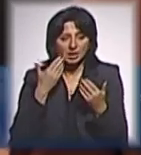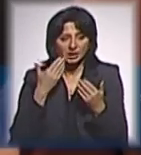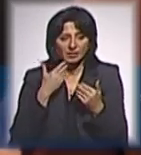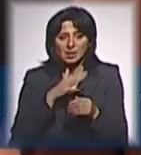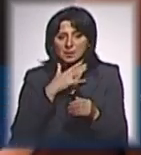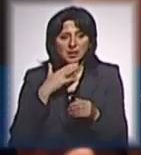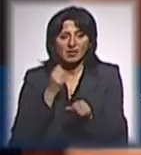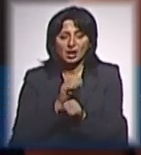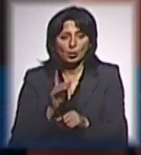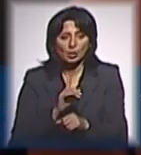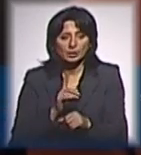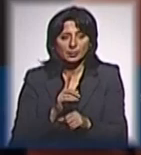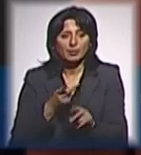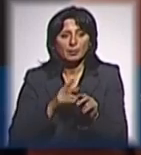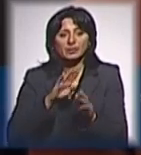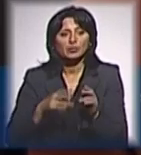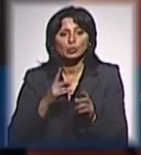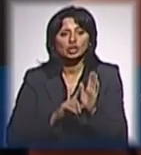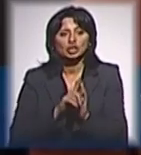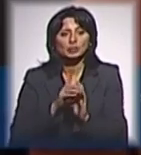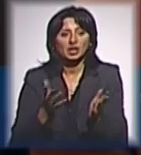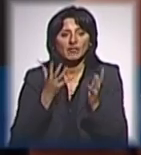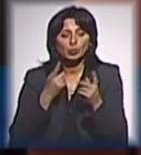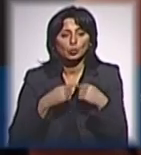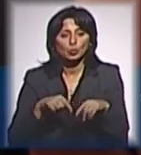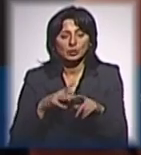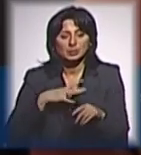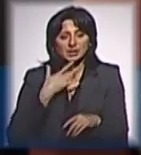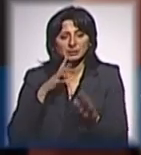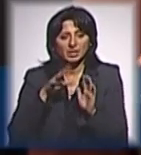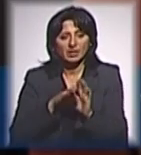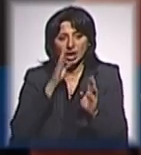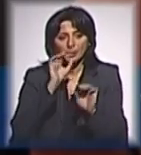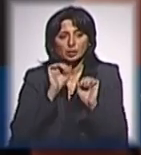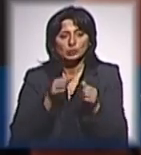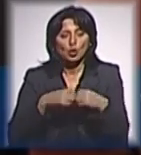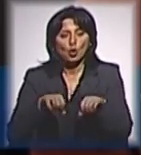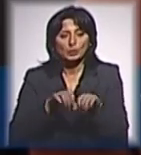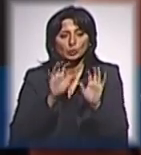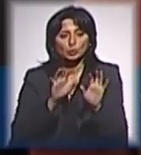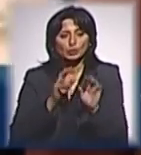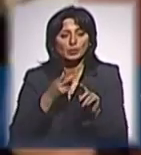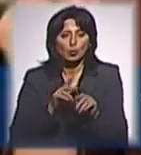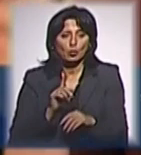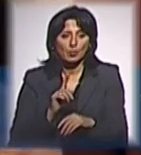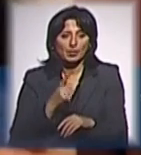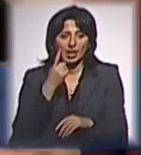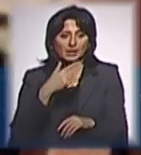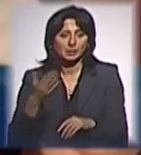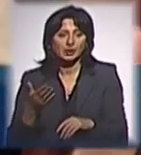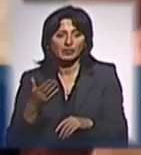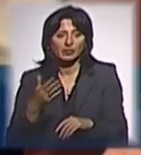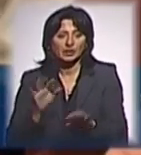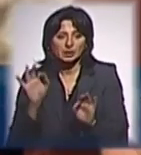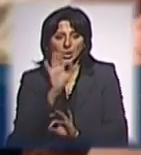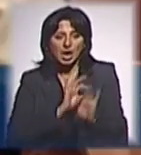ბევრს არ განხორციელებია, ამის გარდა უნდა შეიქმნას ეფექტური ორგანო თბილისის მერიაში, გარემოსდაცვის კომიტეტი, რომელიც უზრუნველყოფს იმას, რომ ერთის მხრივ